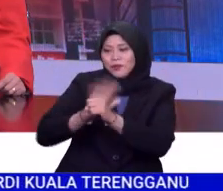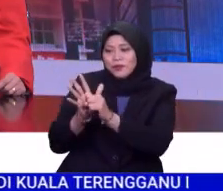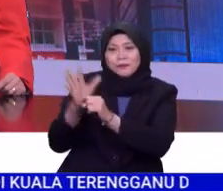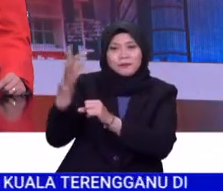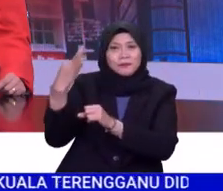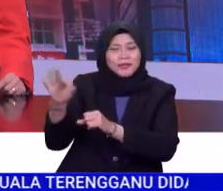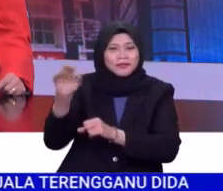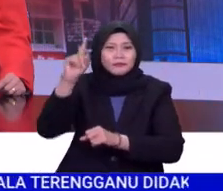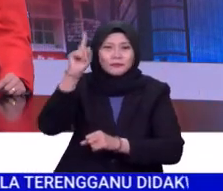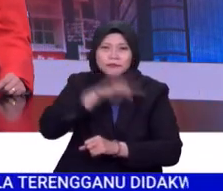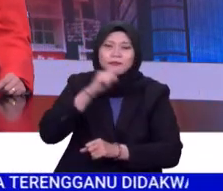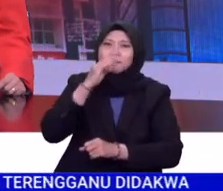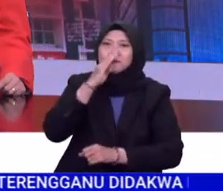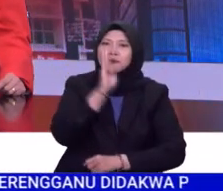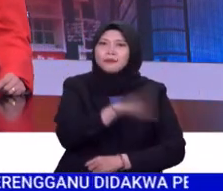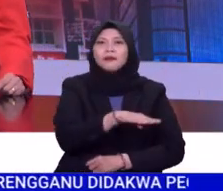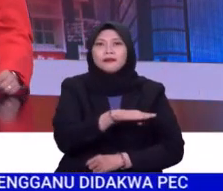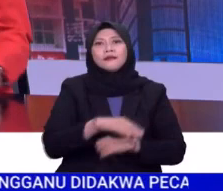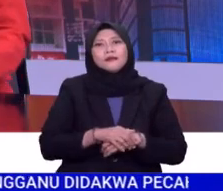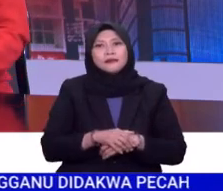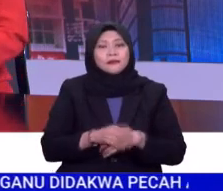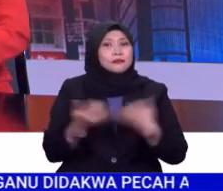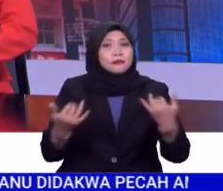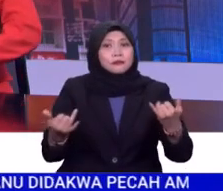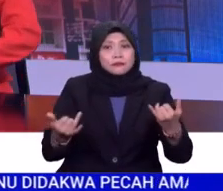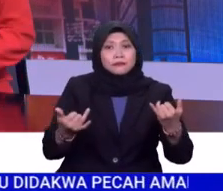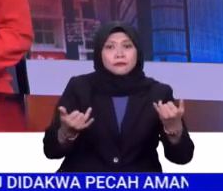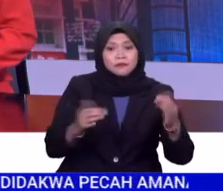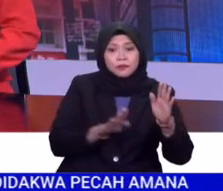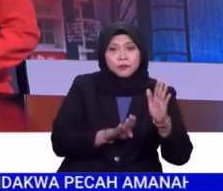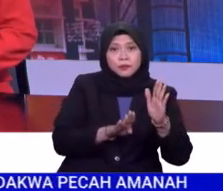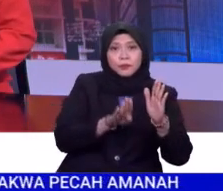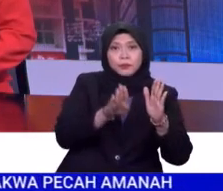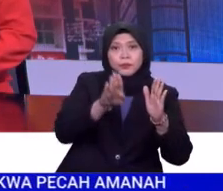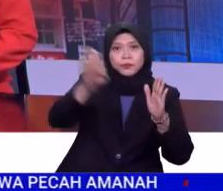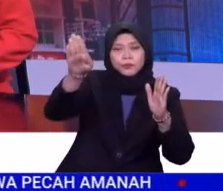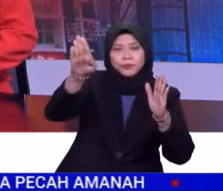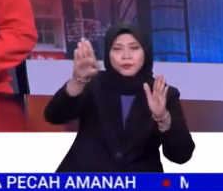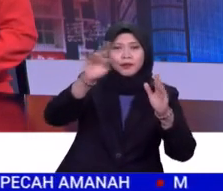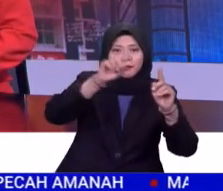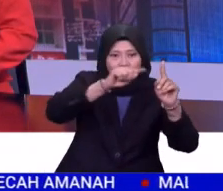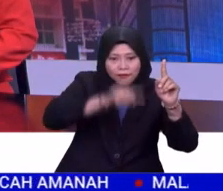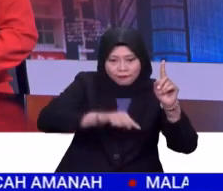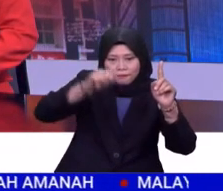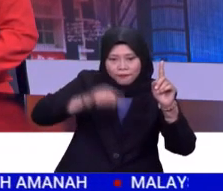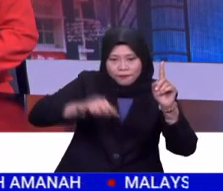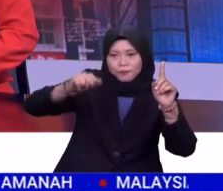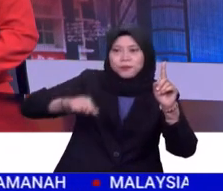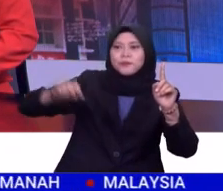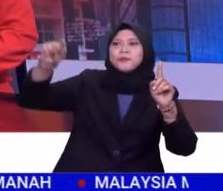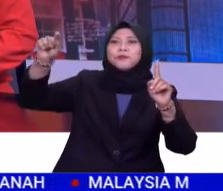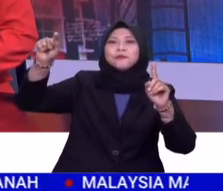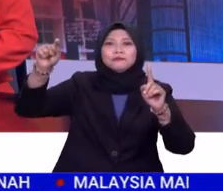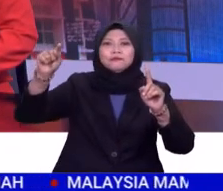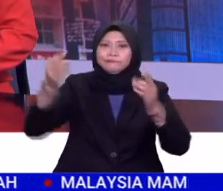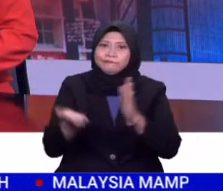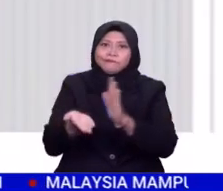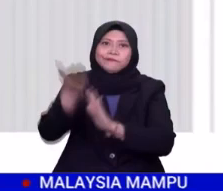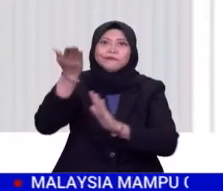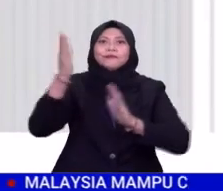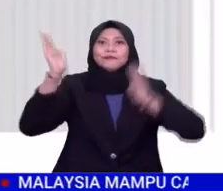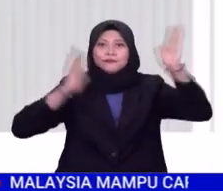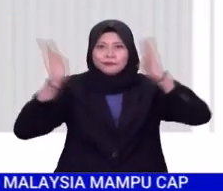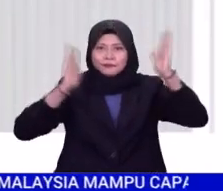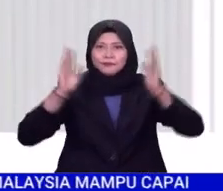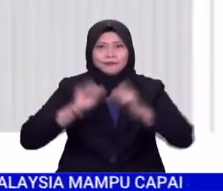COVID-19 paling buruk. Ia berdasarkan tren terkini peningkatan graf jangkitan COVID-19 di Malaysia. Peningkatan